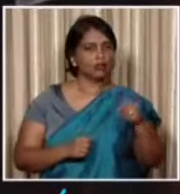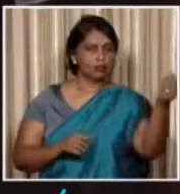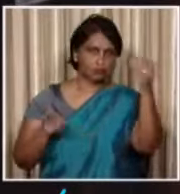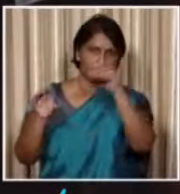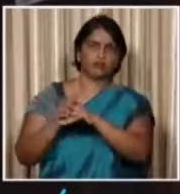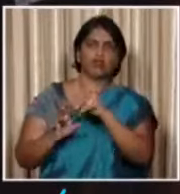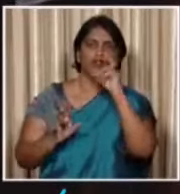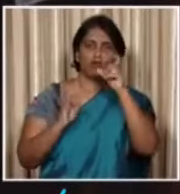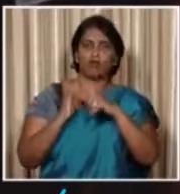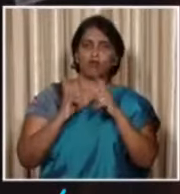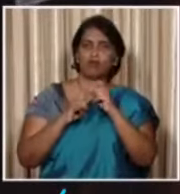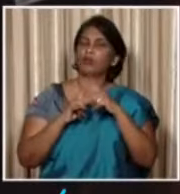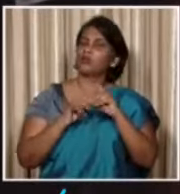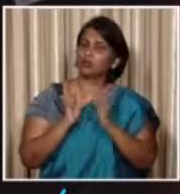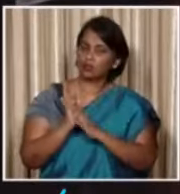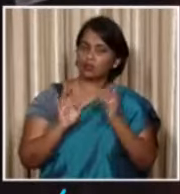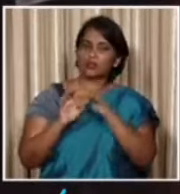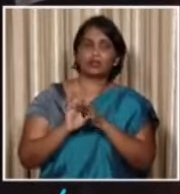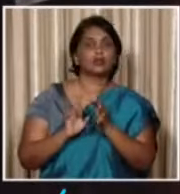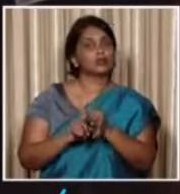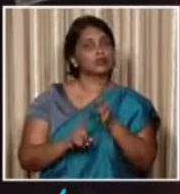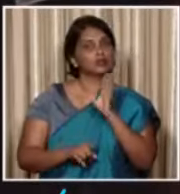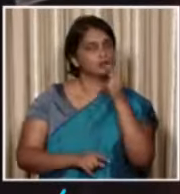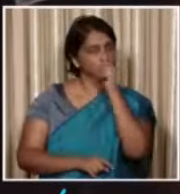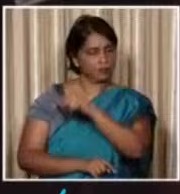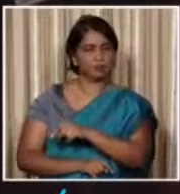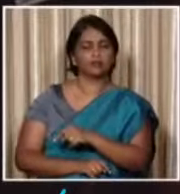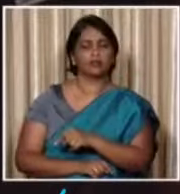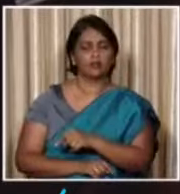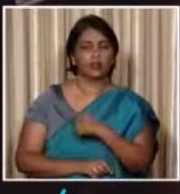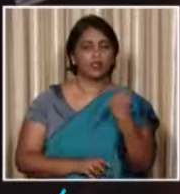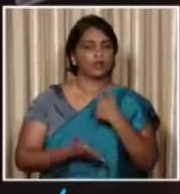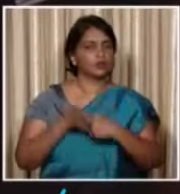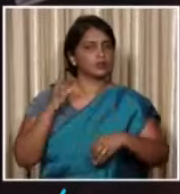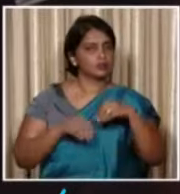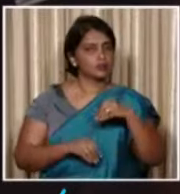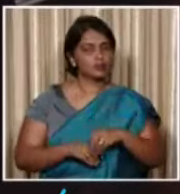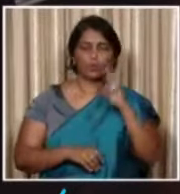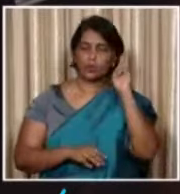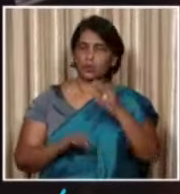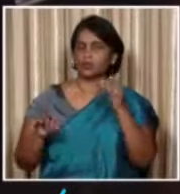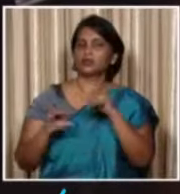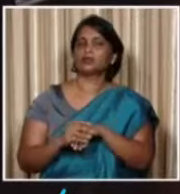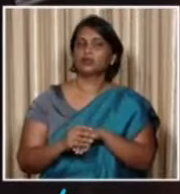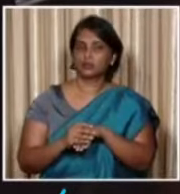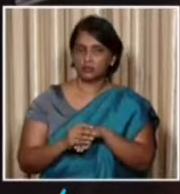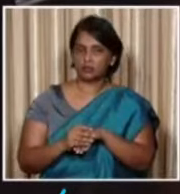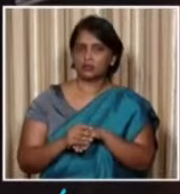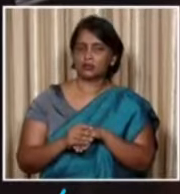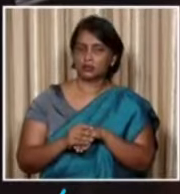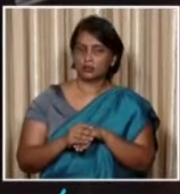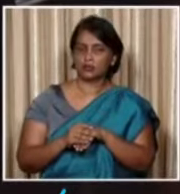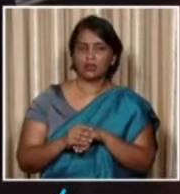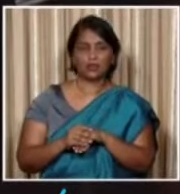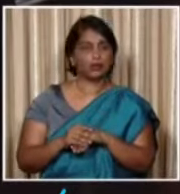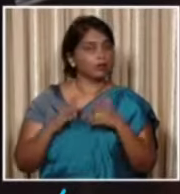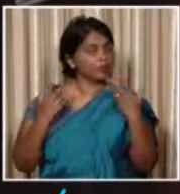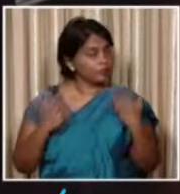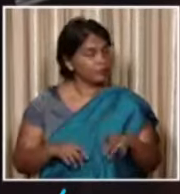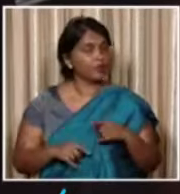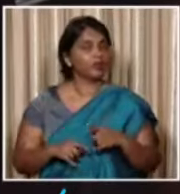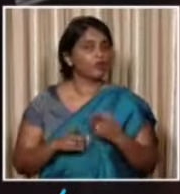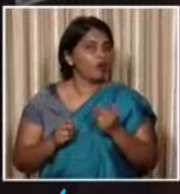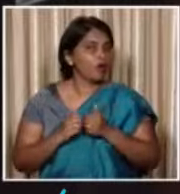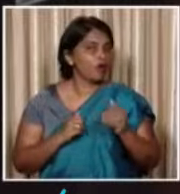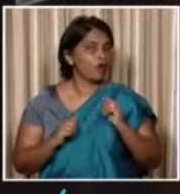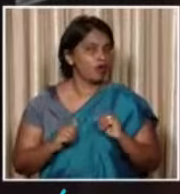ini kok kami tuh. Sabah abu tuh udah hadir. Nah udah jandi hati, ane jandi hati itu mah ini bat terenna. Ini bat tuh orang bahasa muka tuh